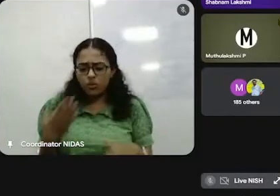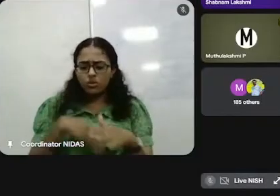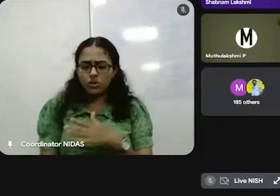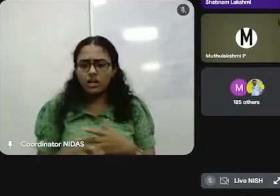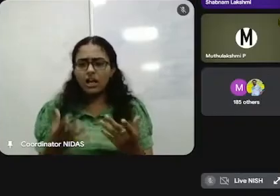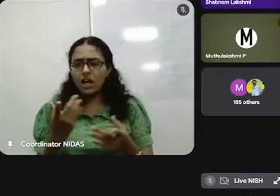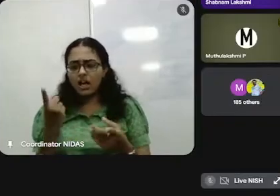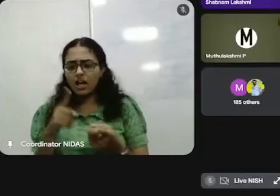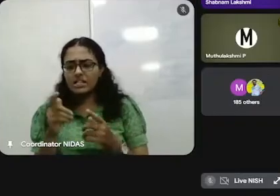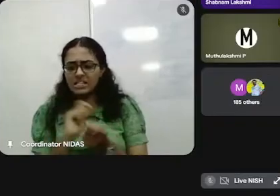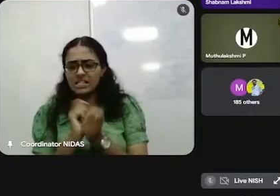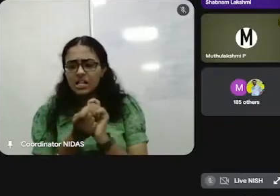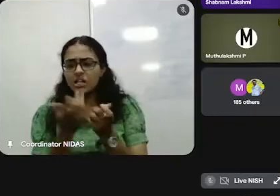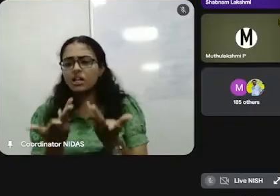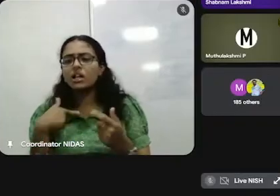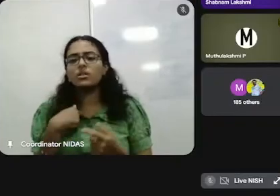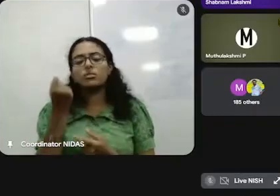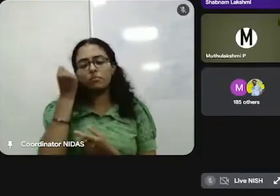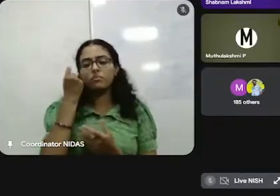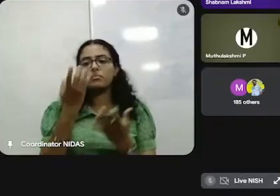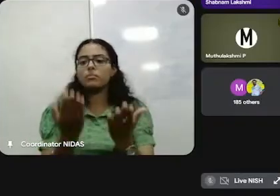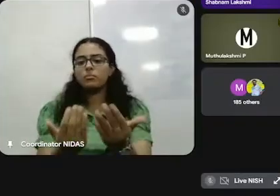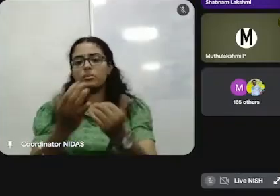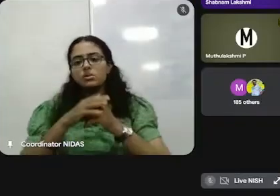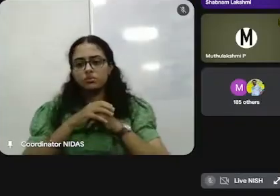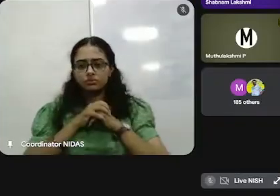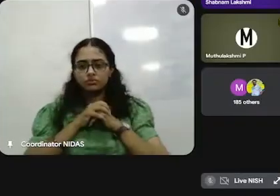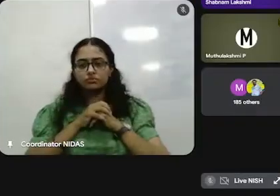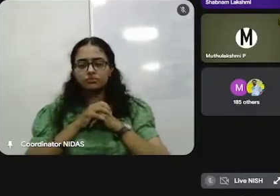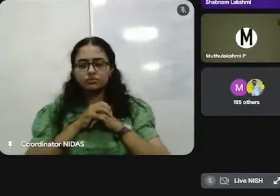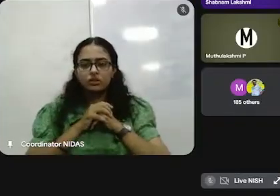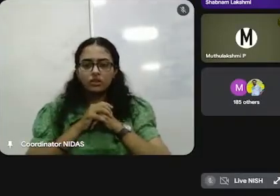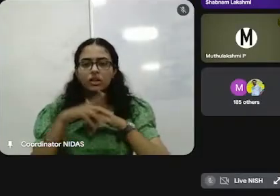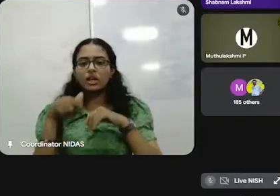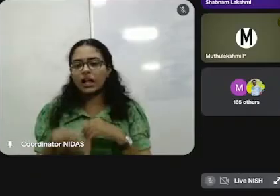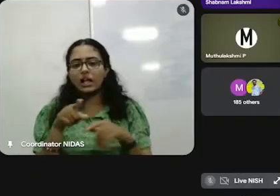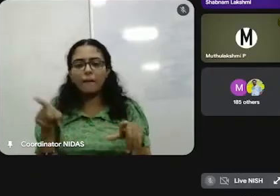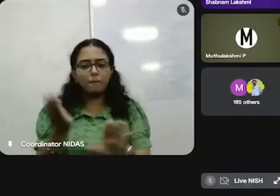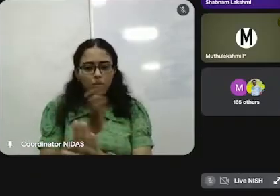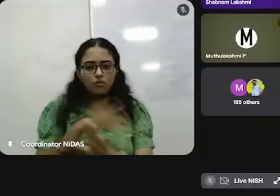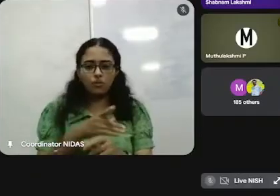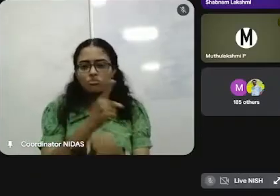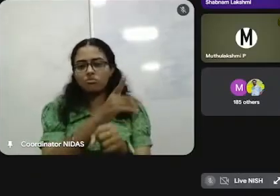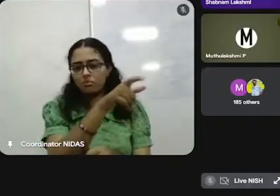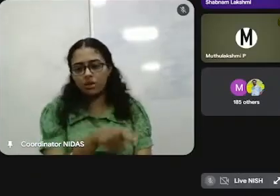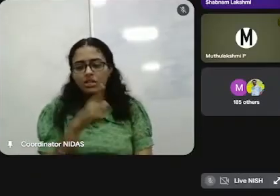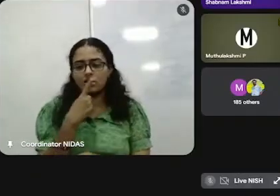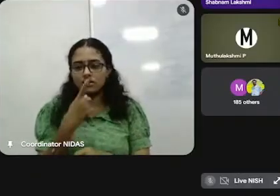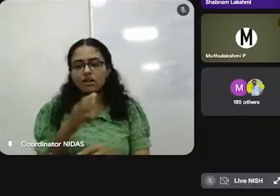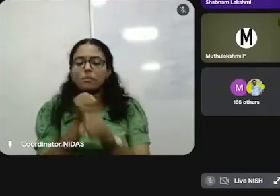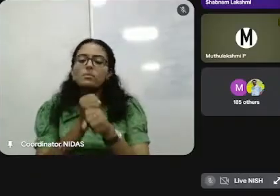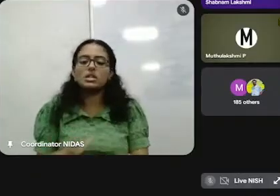ചേഞ്ചസ് എന്തൊക്കെയാണെന്ന് അതിലൂടെ സ്ലീപ്പ് കണ്ടുപിടിക്കാൻ സാധിക്കും. അപ്പം മുത്തുലക്ഷ്മി മാം പറഞ്ഞതുപോലെ ഒരു ജനറൽ മെഡിസിൻ